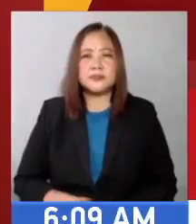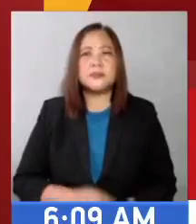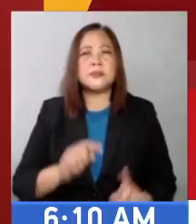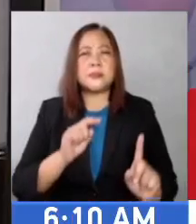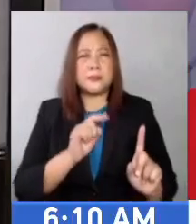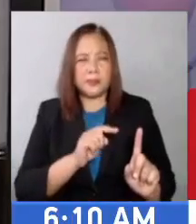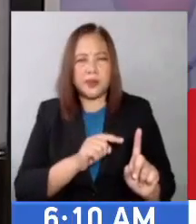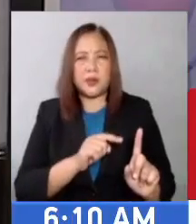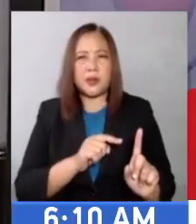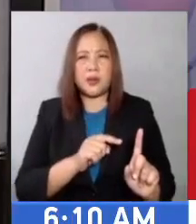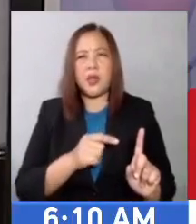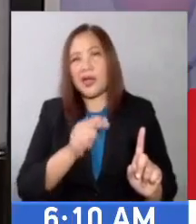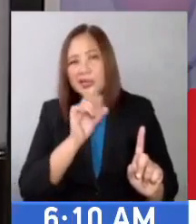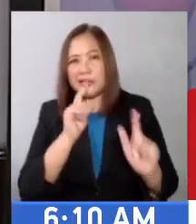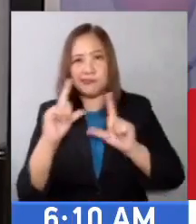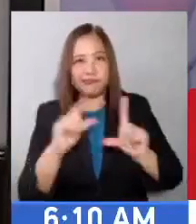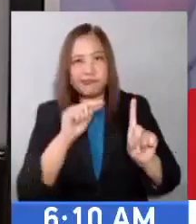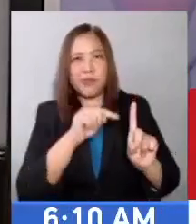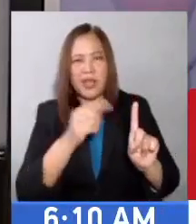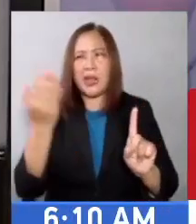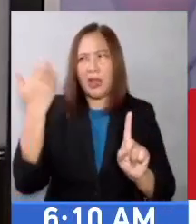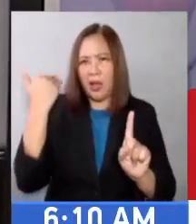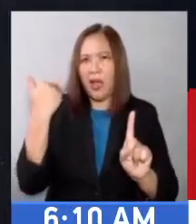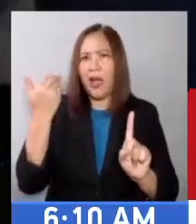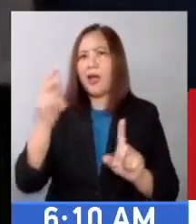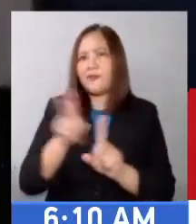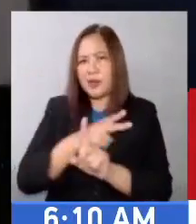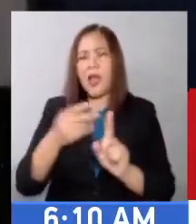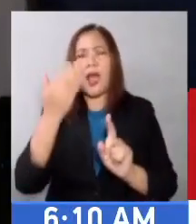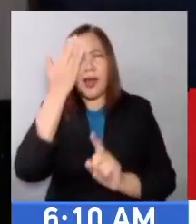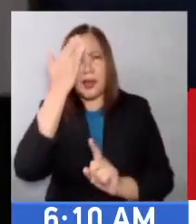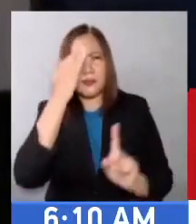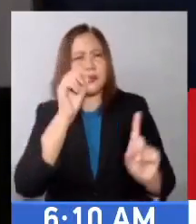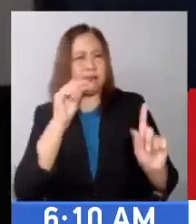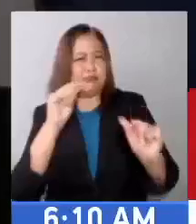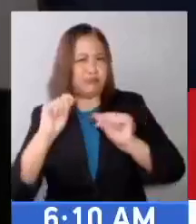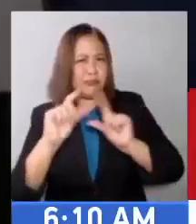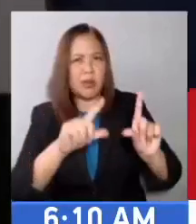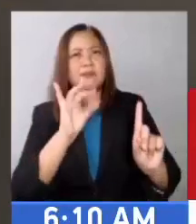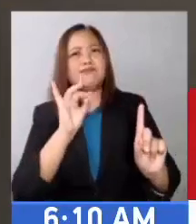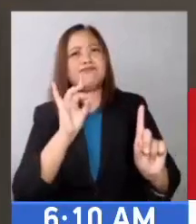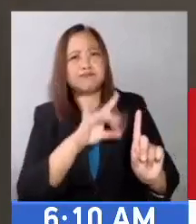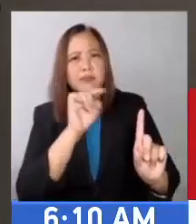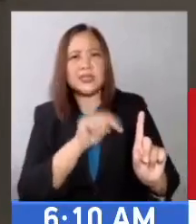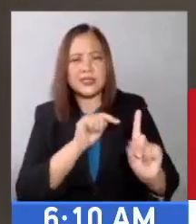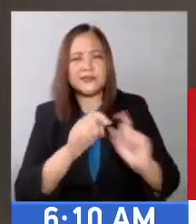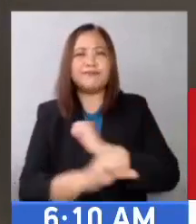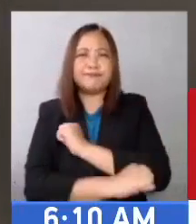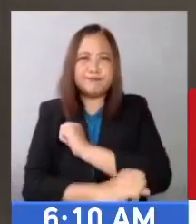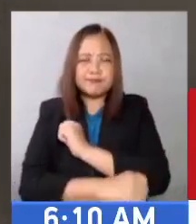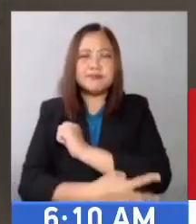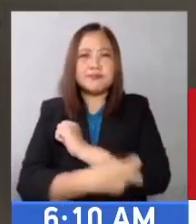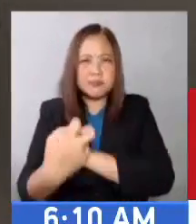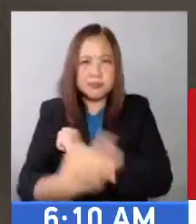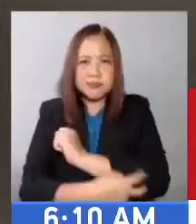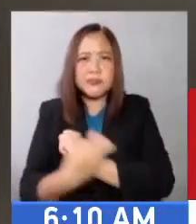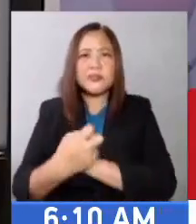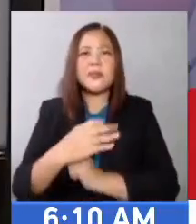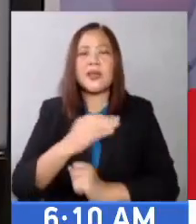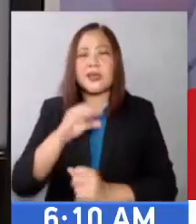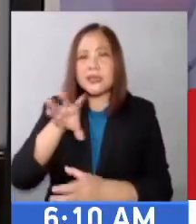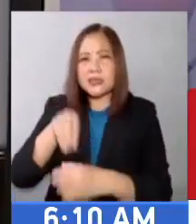Identify na rin siya ng mga dating mga biktima natin na siya ay isang snatcher at saka involvement niya sa mga